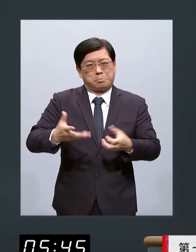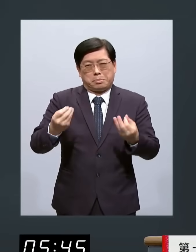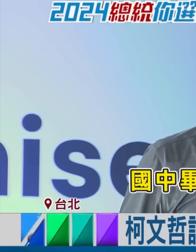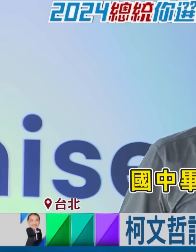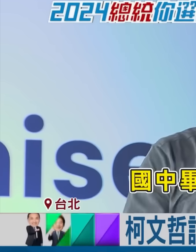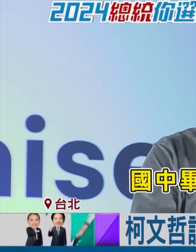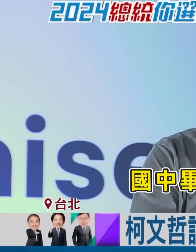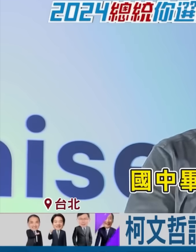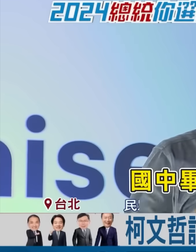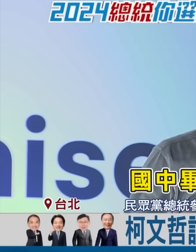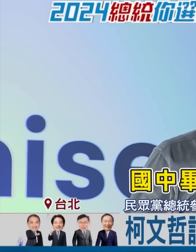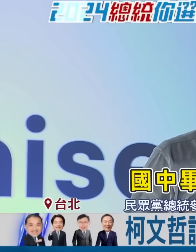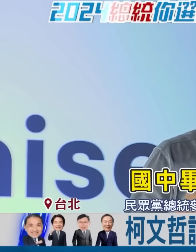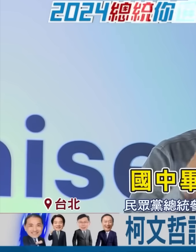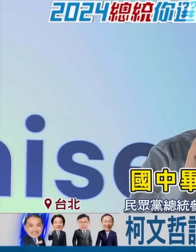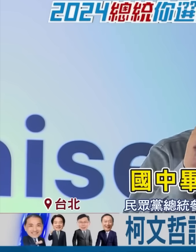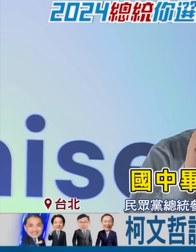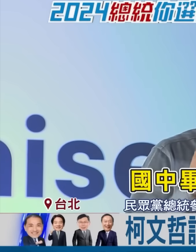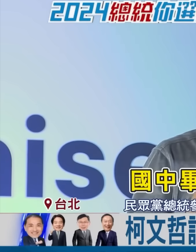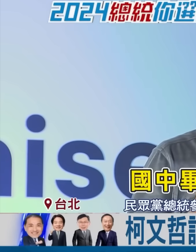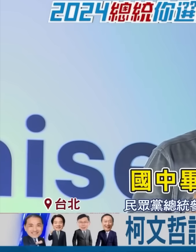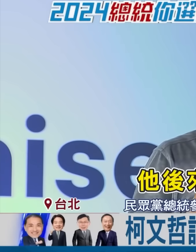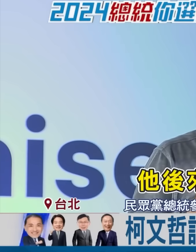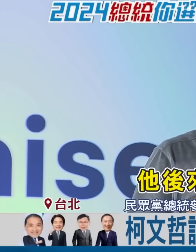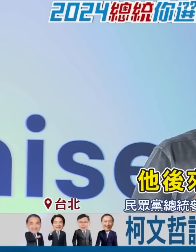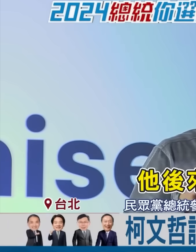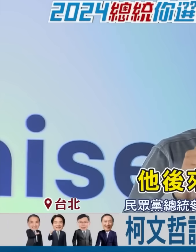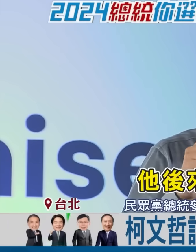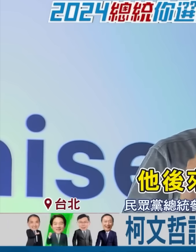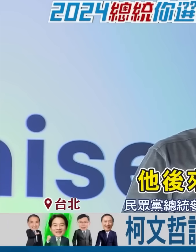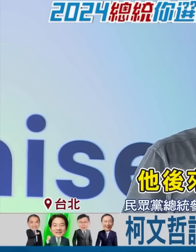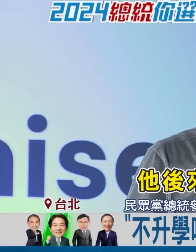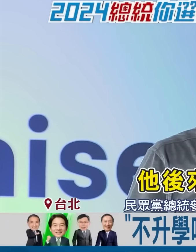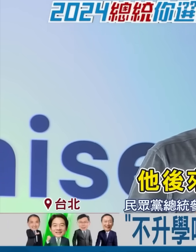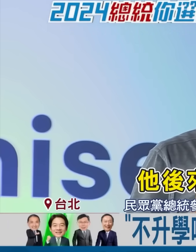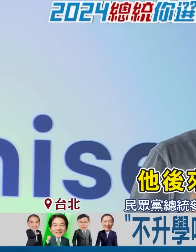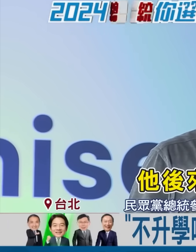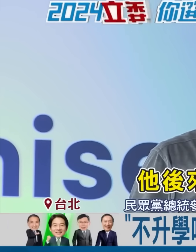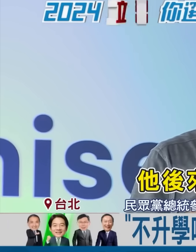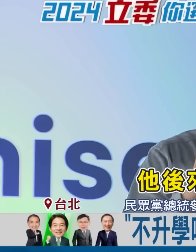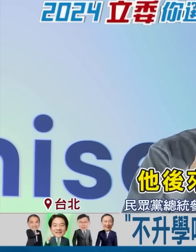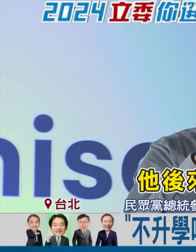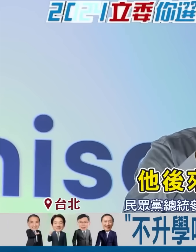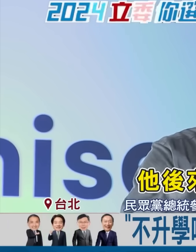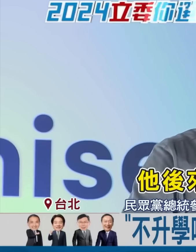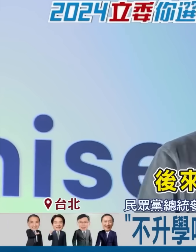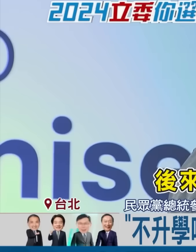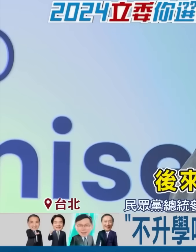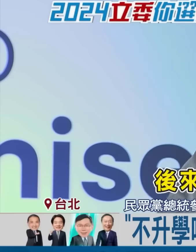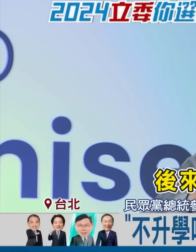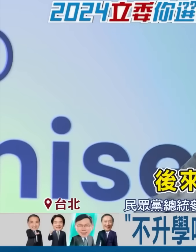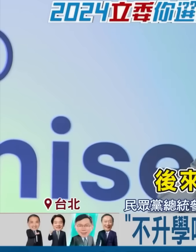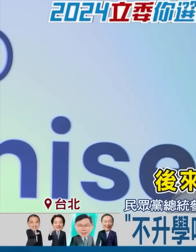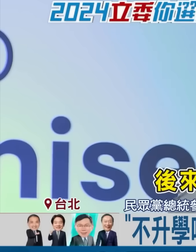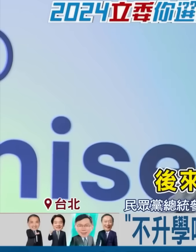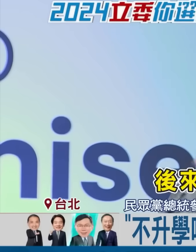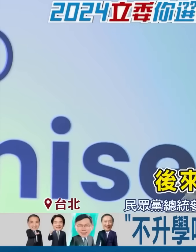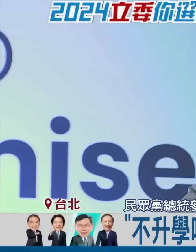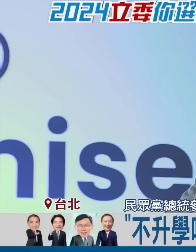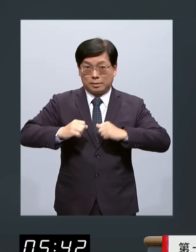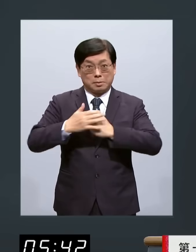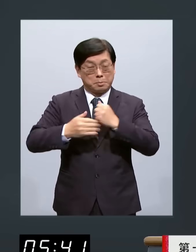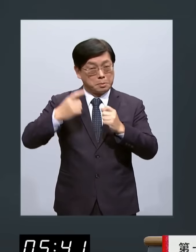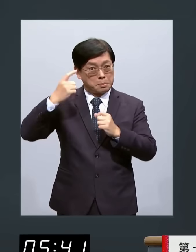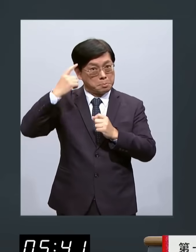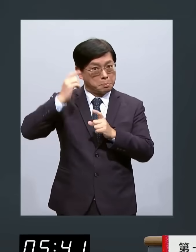境。 国中毕业没有继续升学的人，他后来吸毒的机会是99倍啊，后来我就把全部把他累